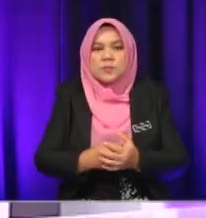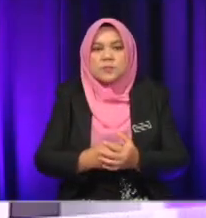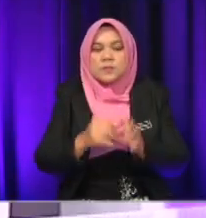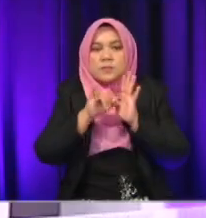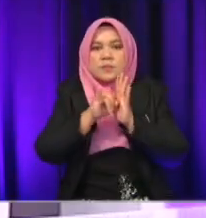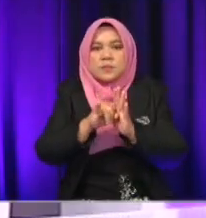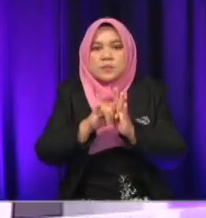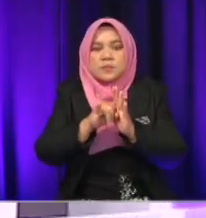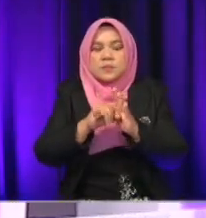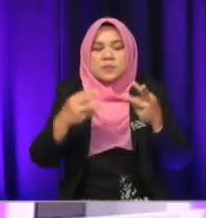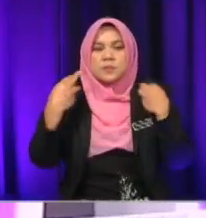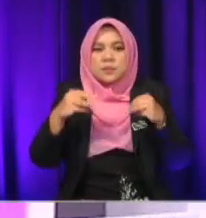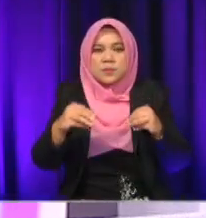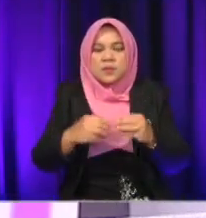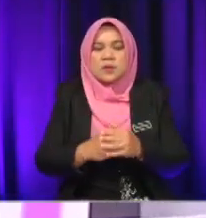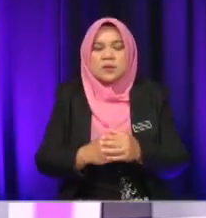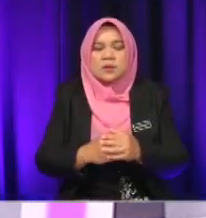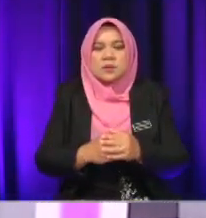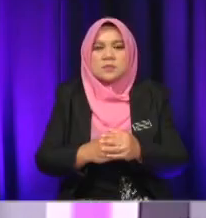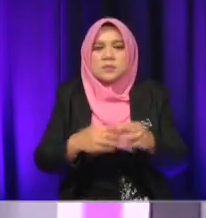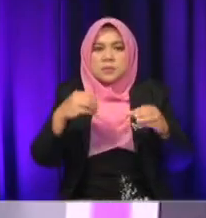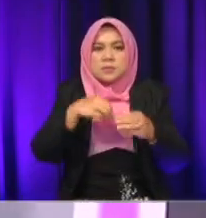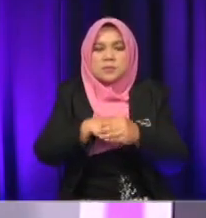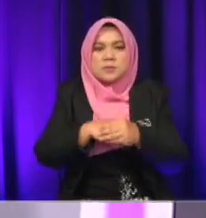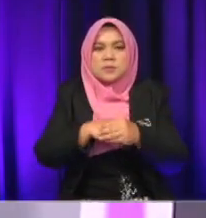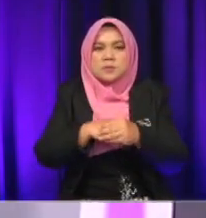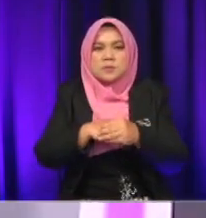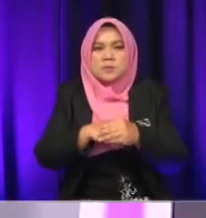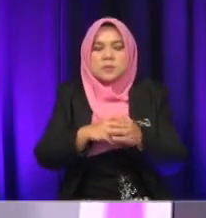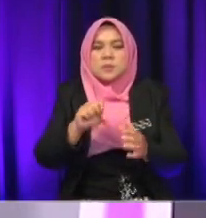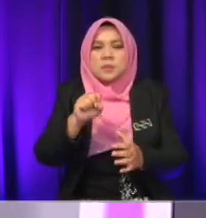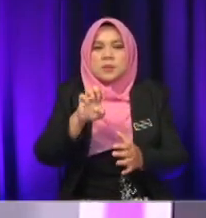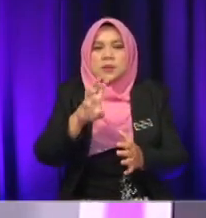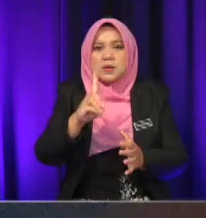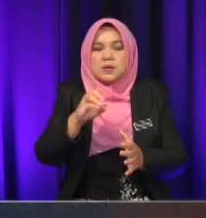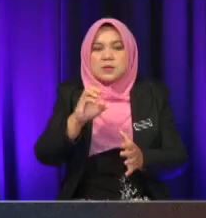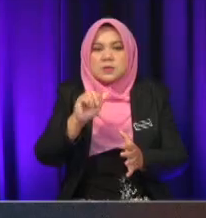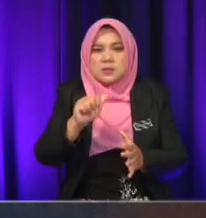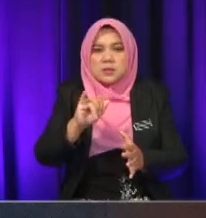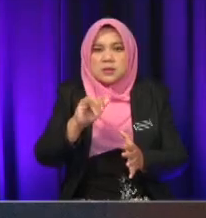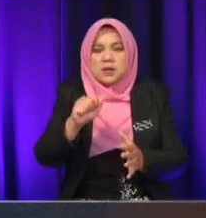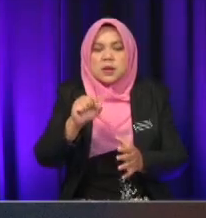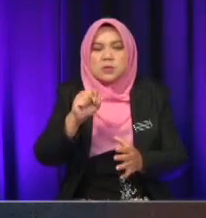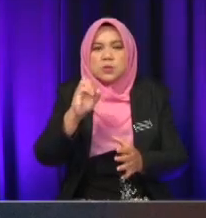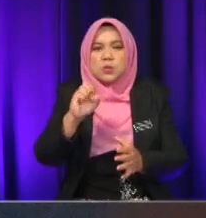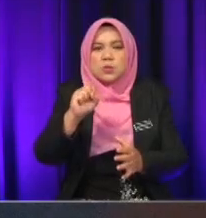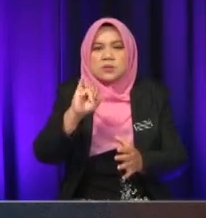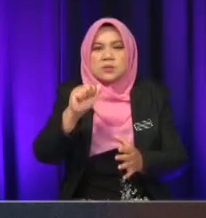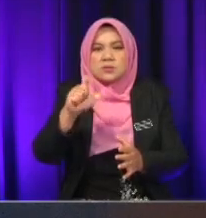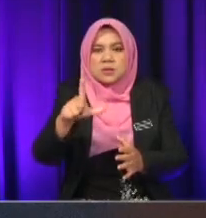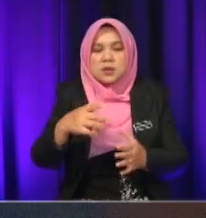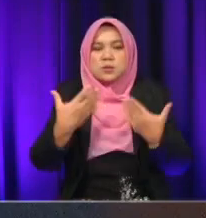iklan pemasaran lampu ni dalam media sosial. Media sosial ha, cikgu. Boleh murid dapatkan? Saya